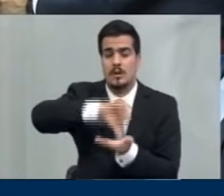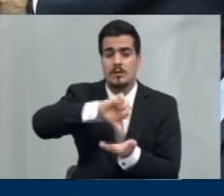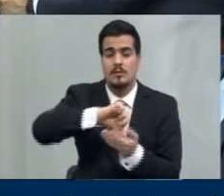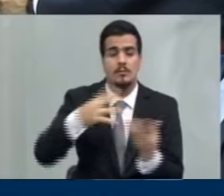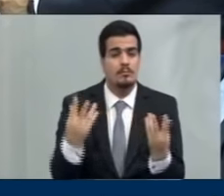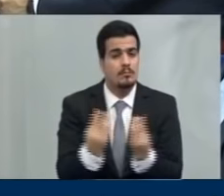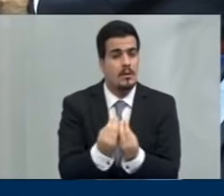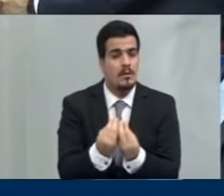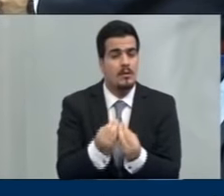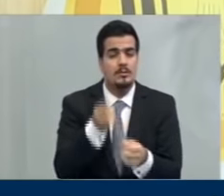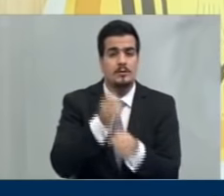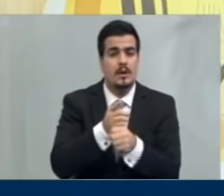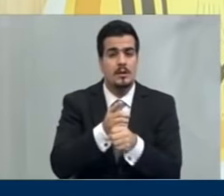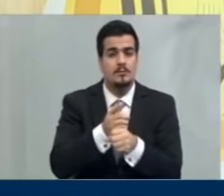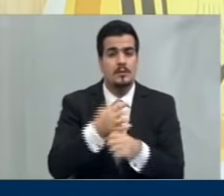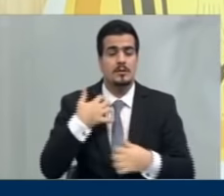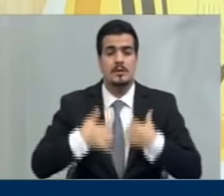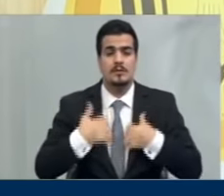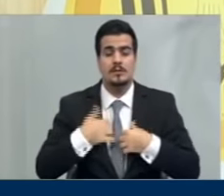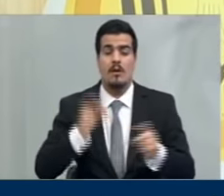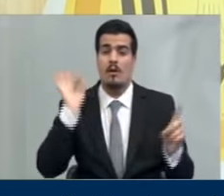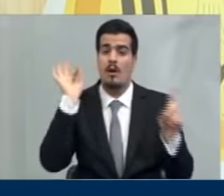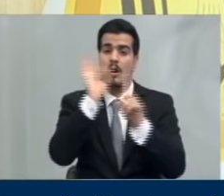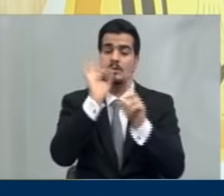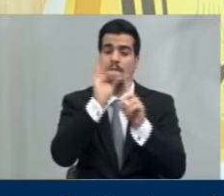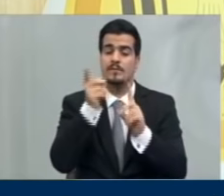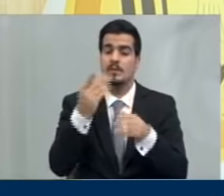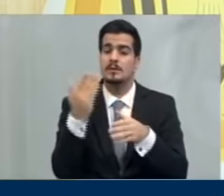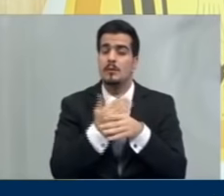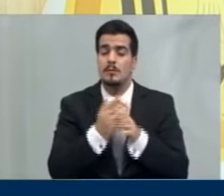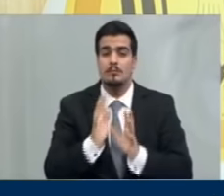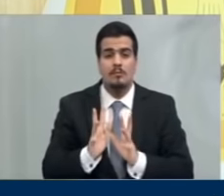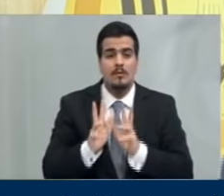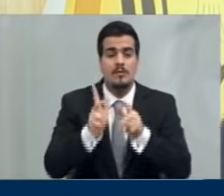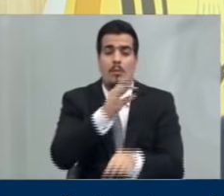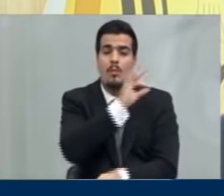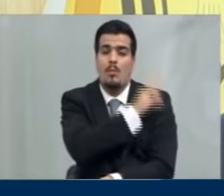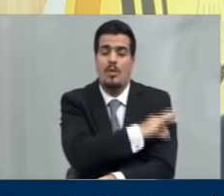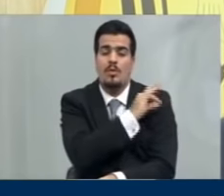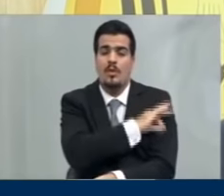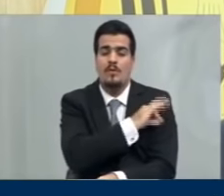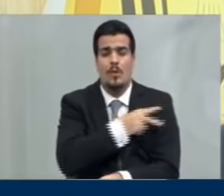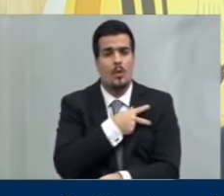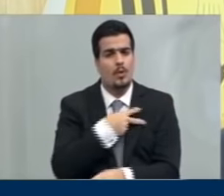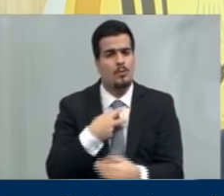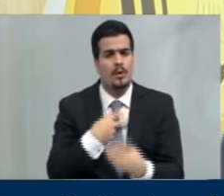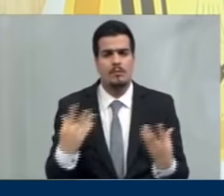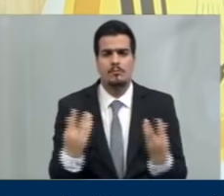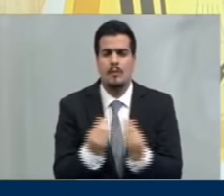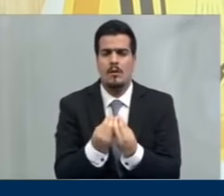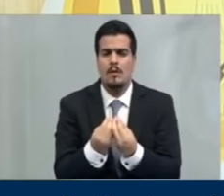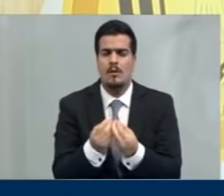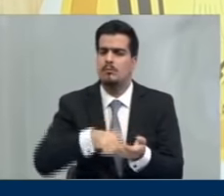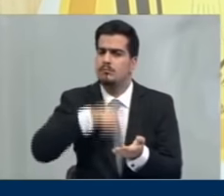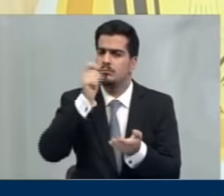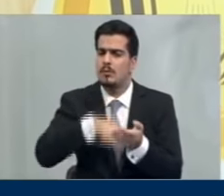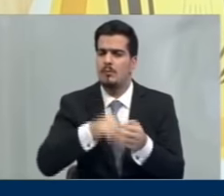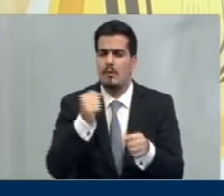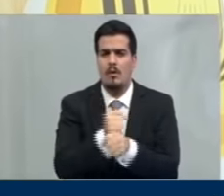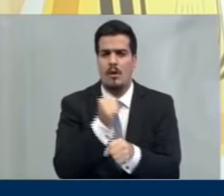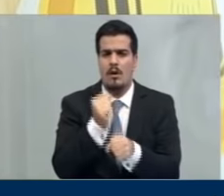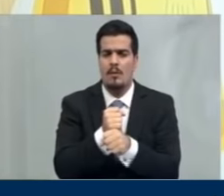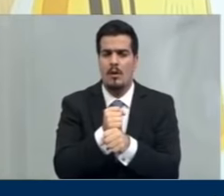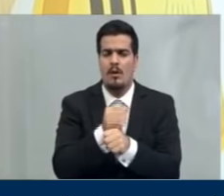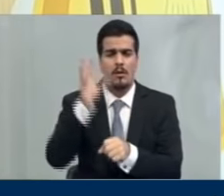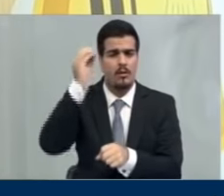بأقسامها التربوية النفسية. الهدف من هذا هو تأهيل موظفي الدولة وصناعة حقيقة